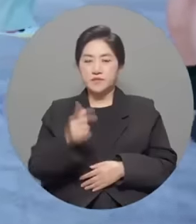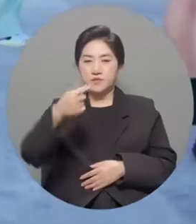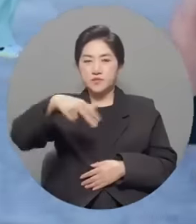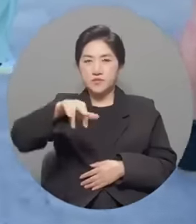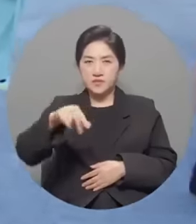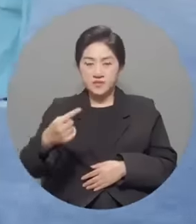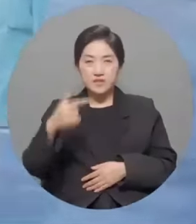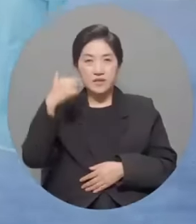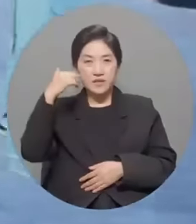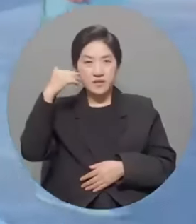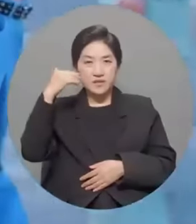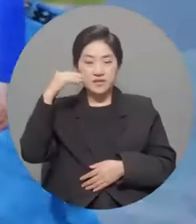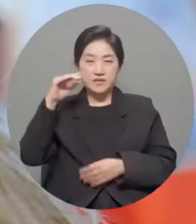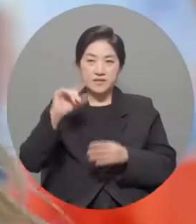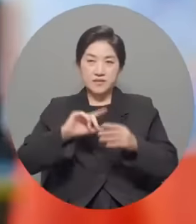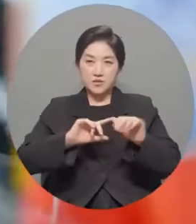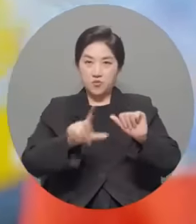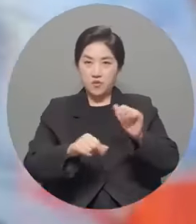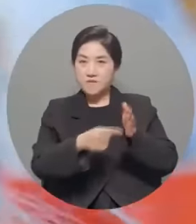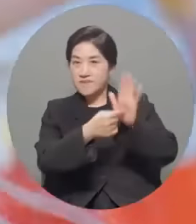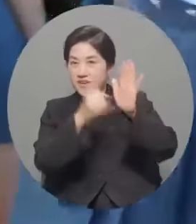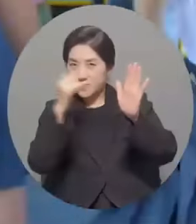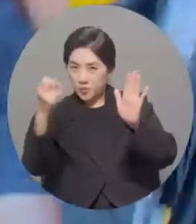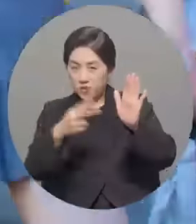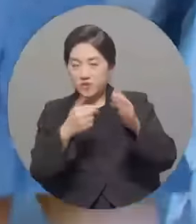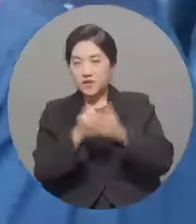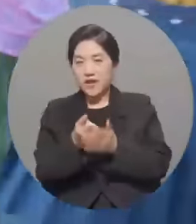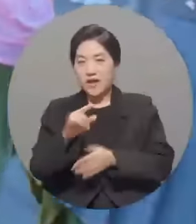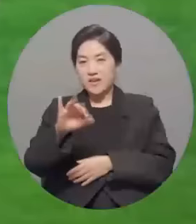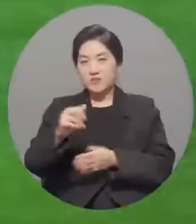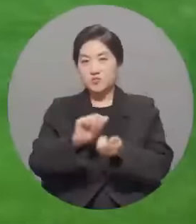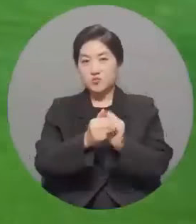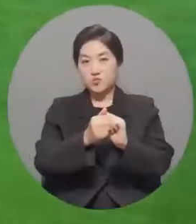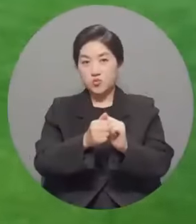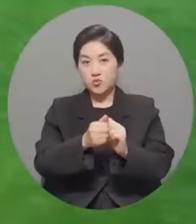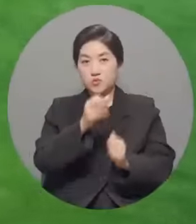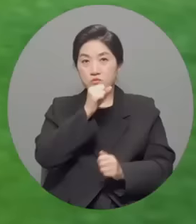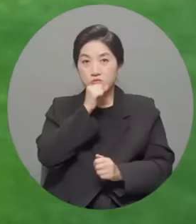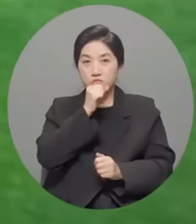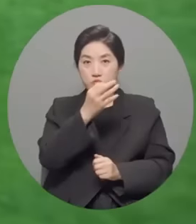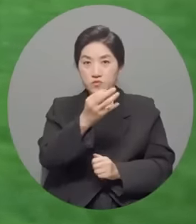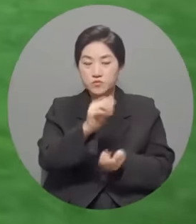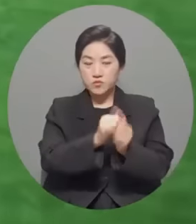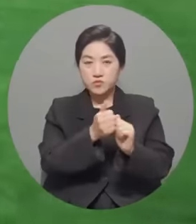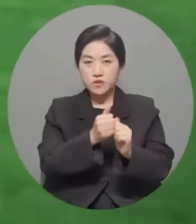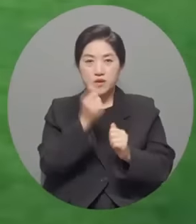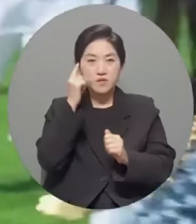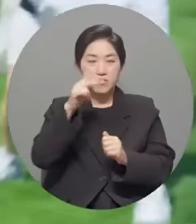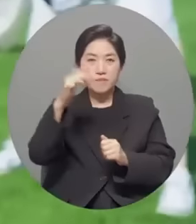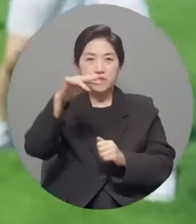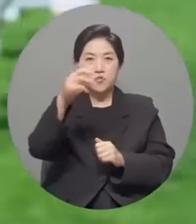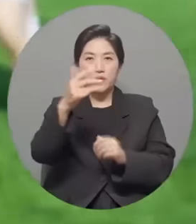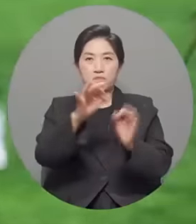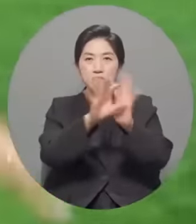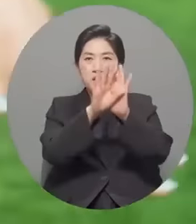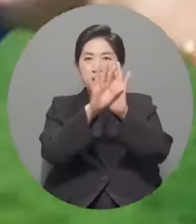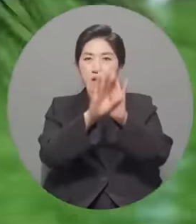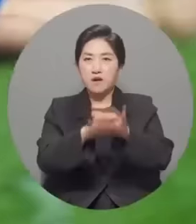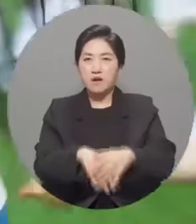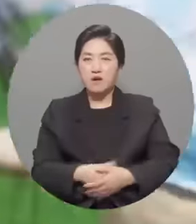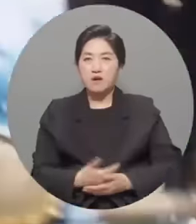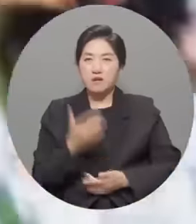달 복귀를 앞둔 가운데 하이브의 시가총액은 이틀 동안 8,500억 원이 사라졌습니다. MBC